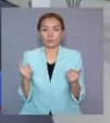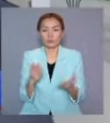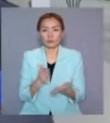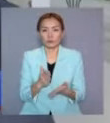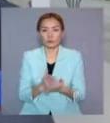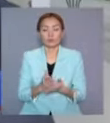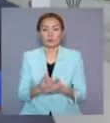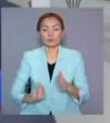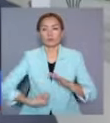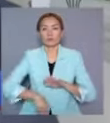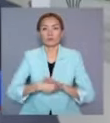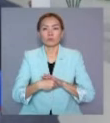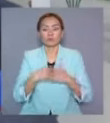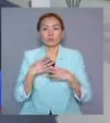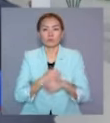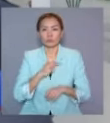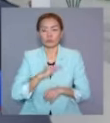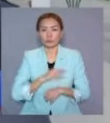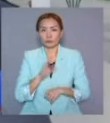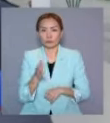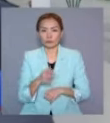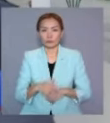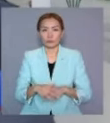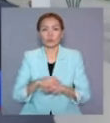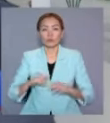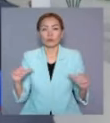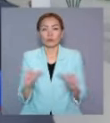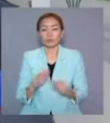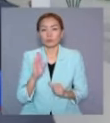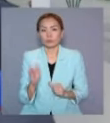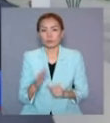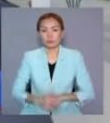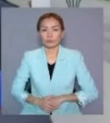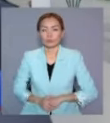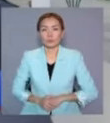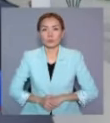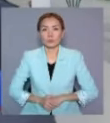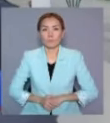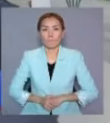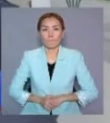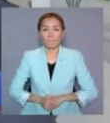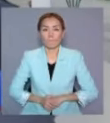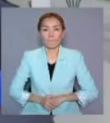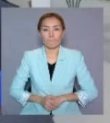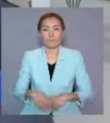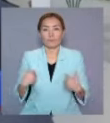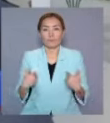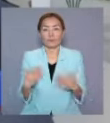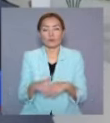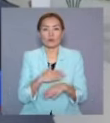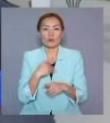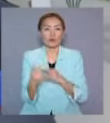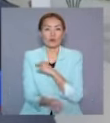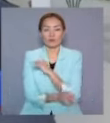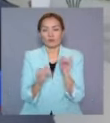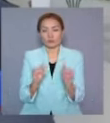есептеймін. Яғни жемқорлықтың жолы қысқа, ол әр уақытта да халыққа зиян, қайғы, мұң, елге жақсылық әкелмейді.